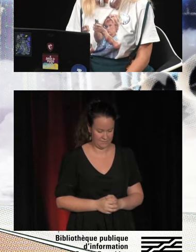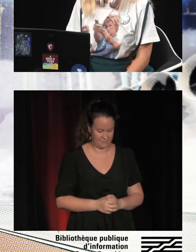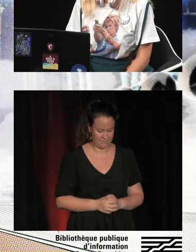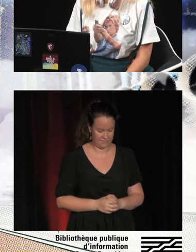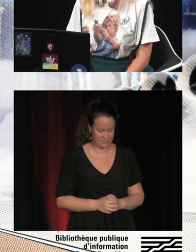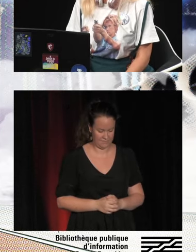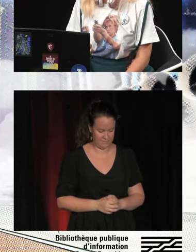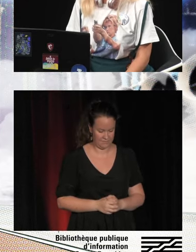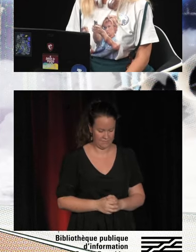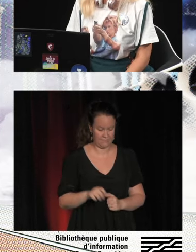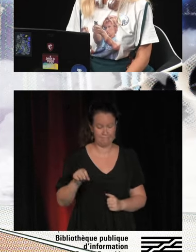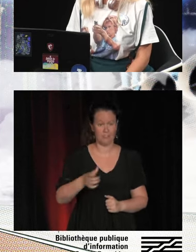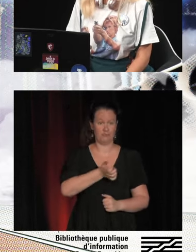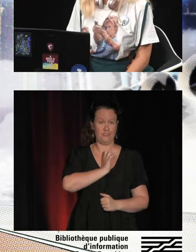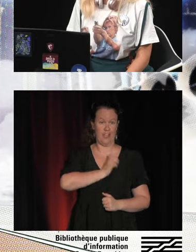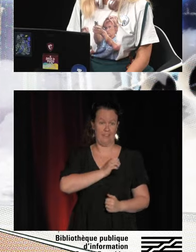en vrai, ça va. Donc là,